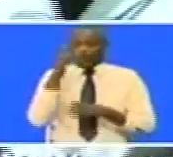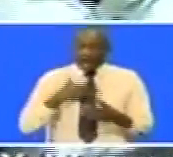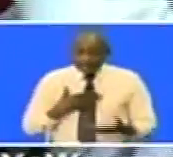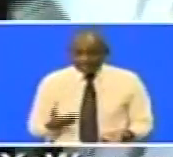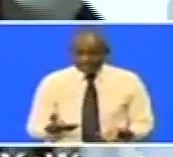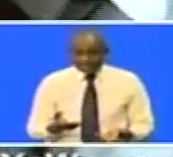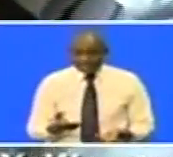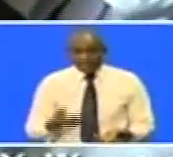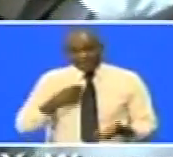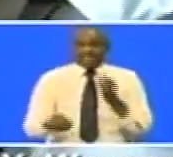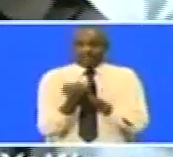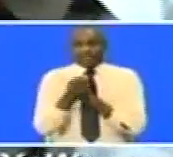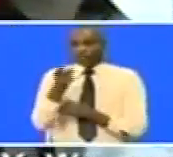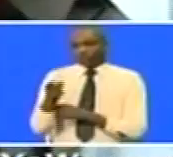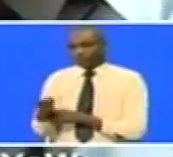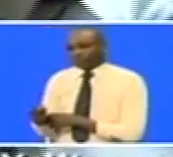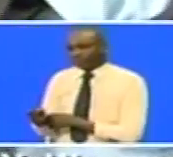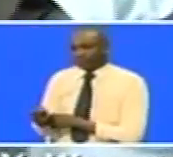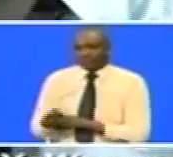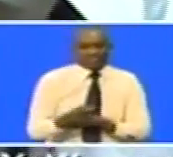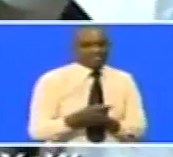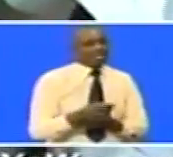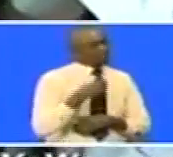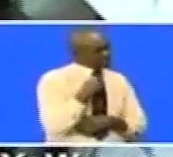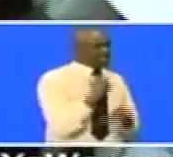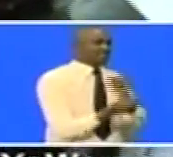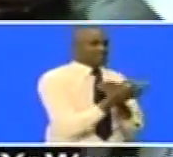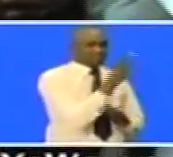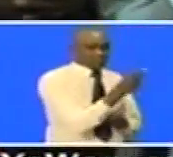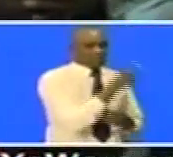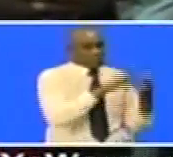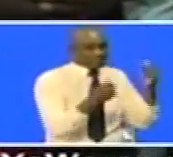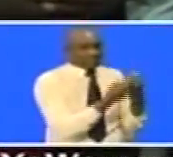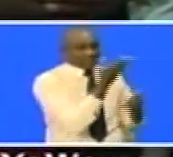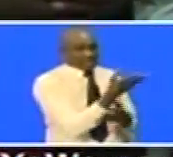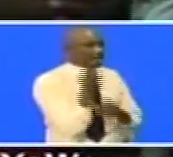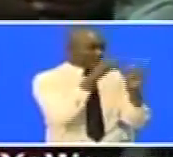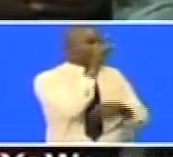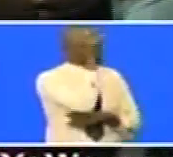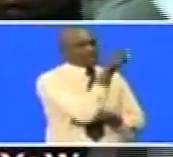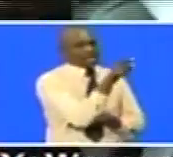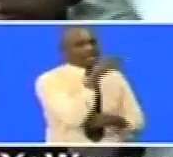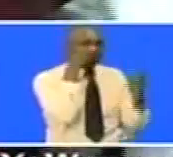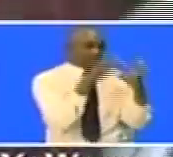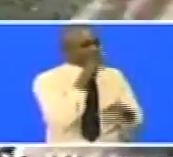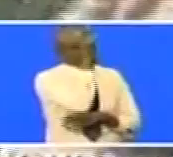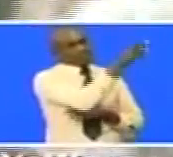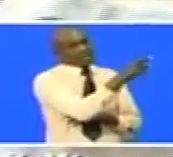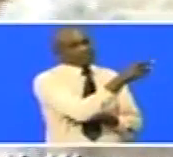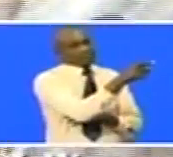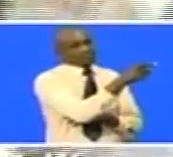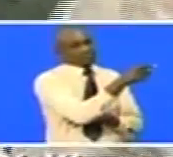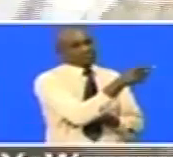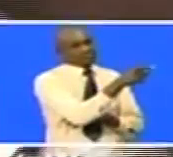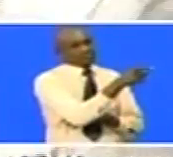know ambie because of if in case of anything teacher you want anything it will come from there. Details. And details of the